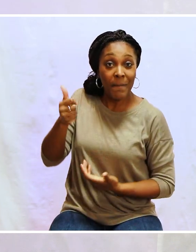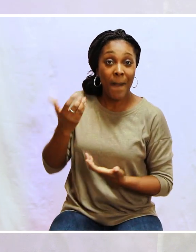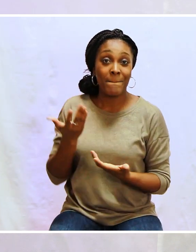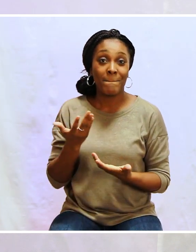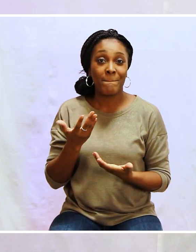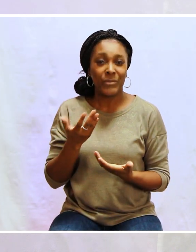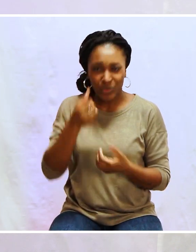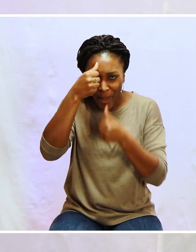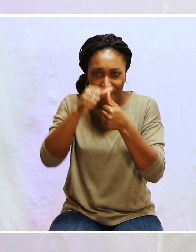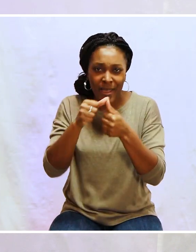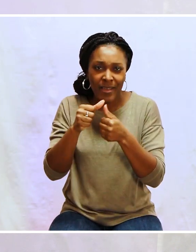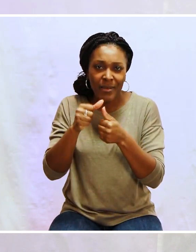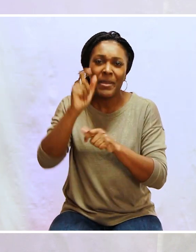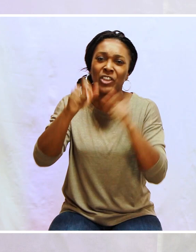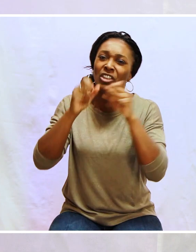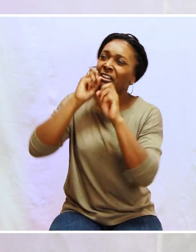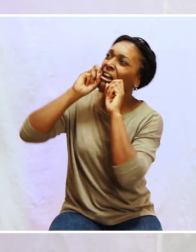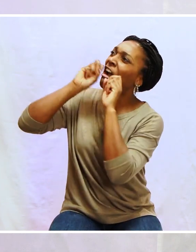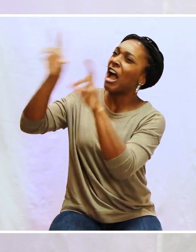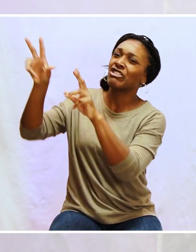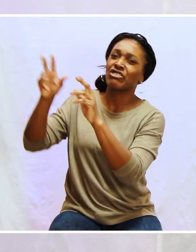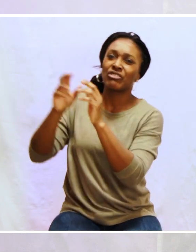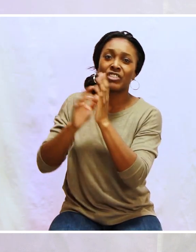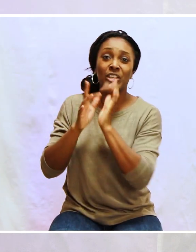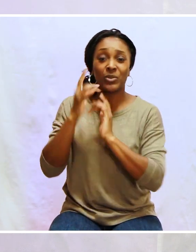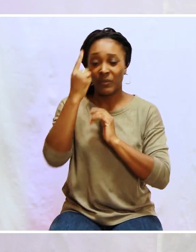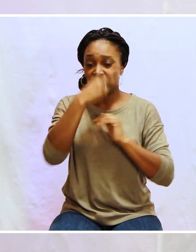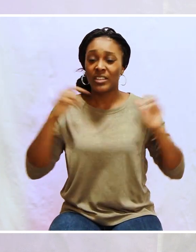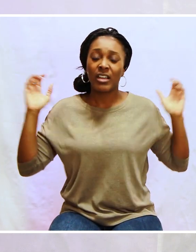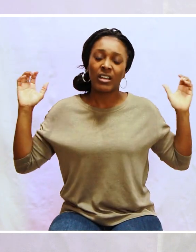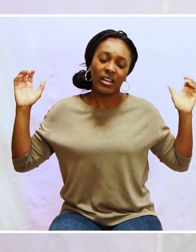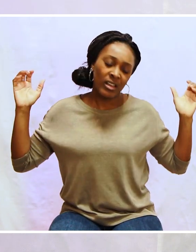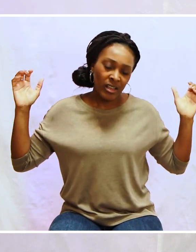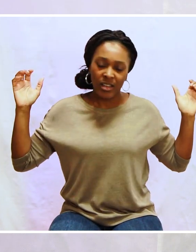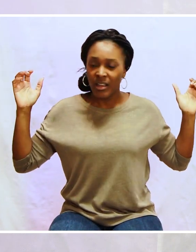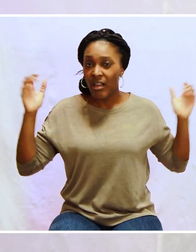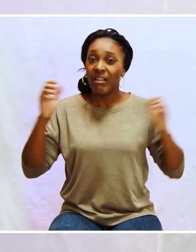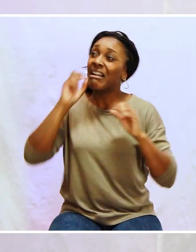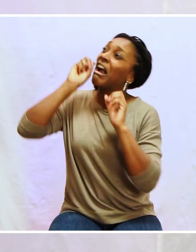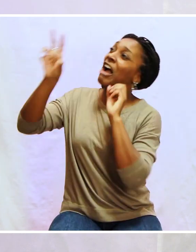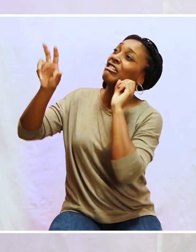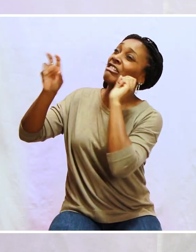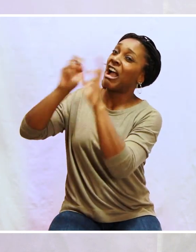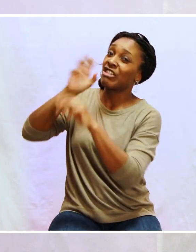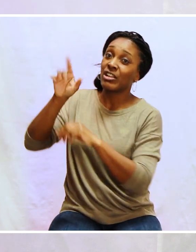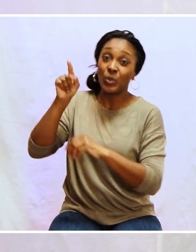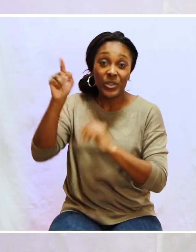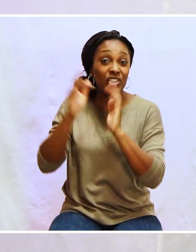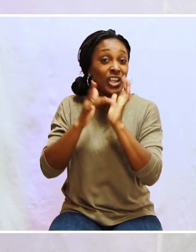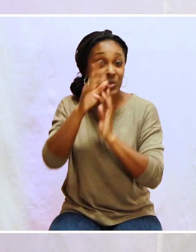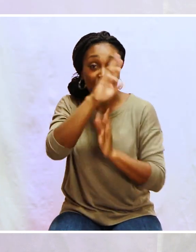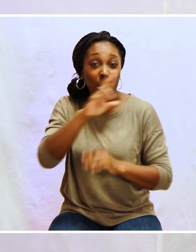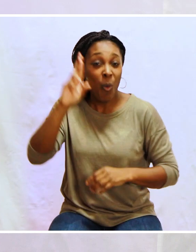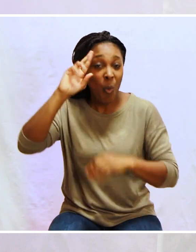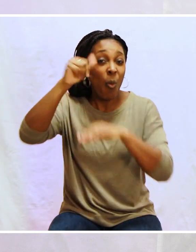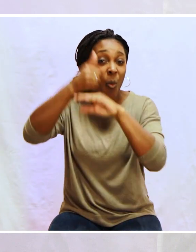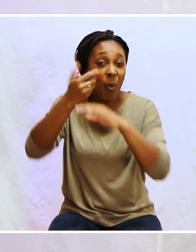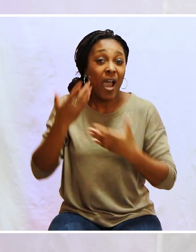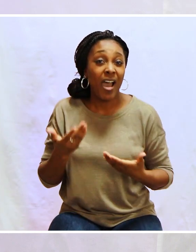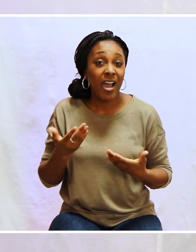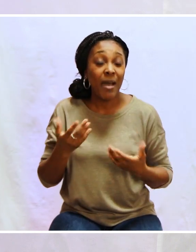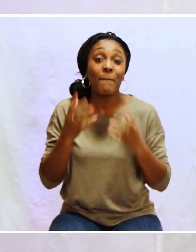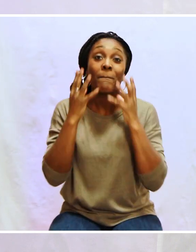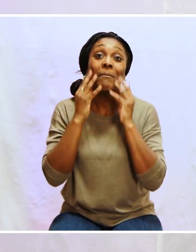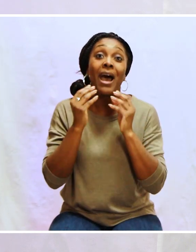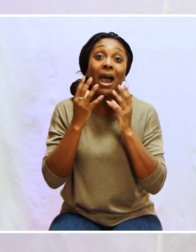on a craché à son visage. Lui, le Fils du Dieu vivant, le Roi des rois. Rappelle-toi comment on a arraché sa